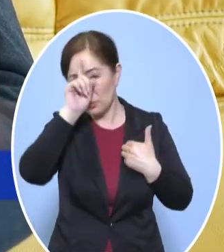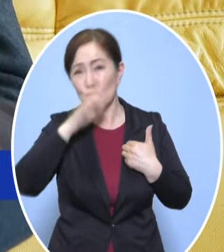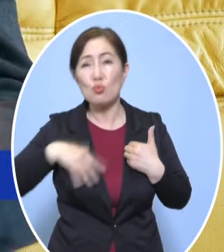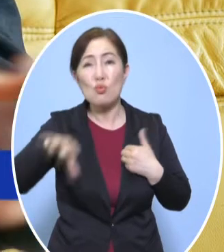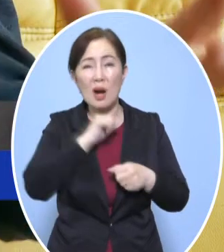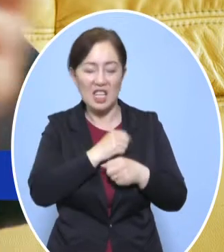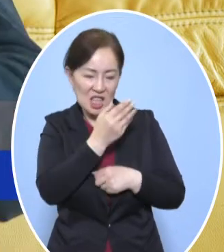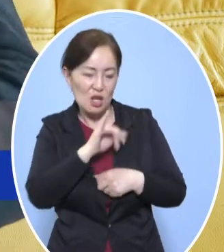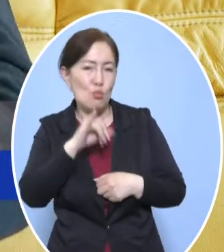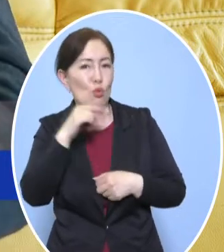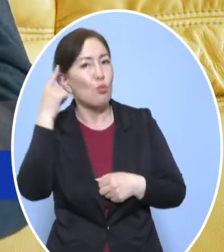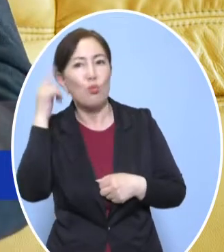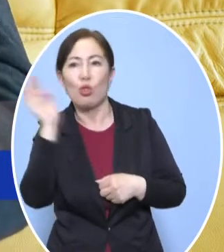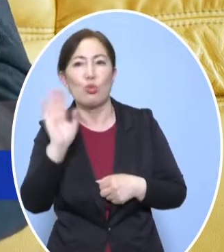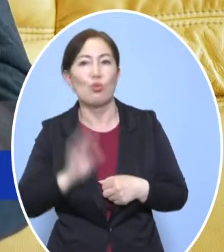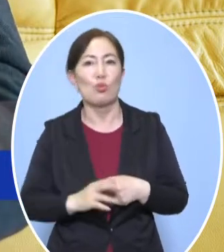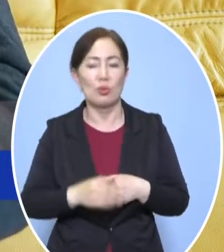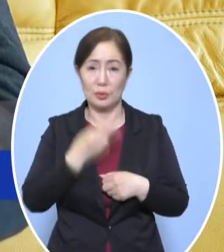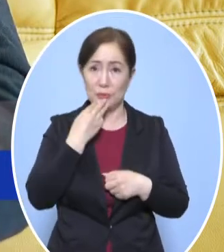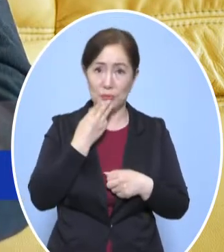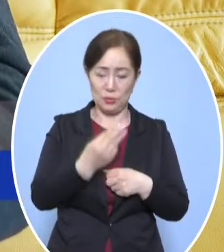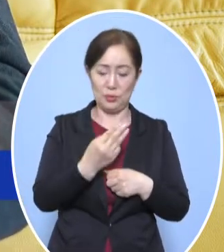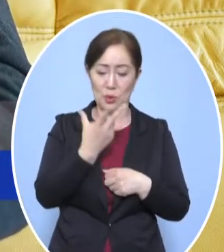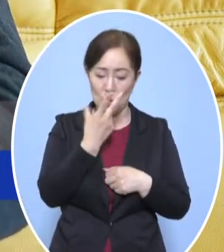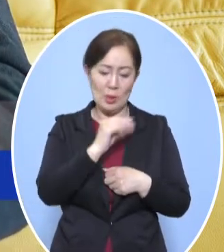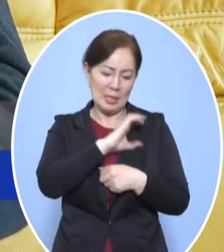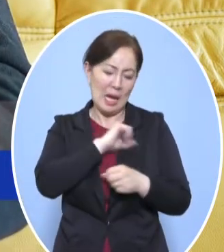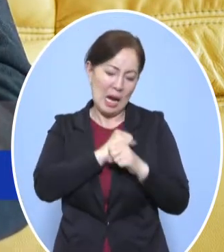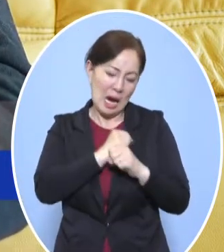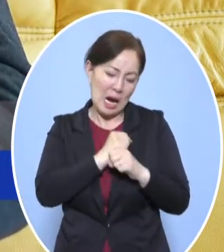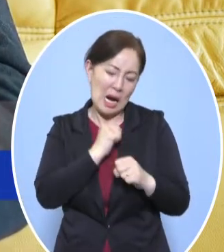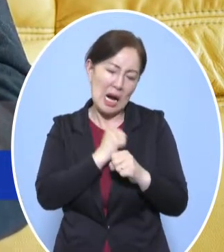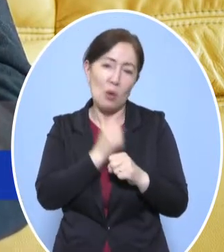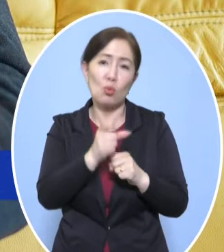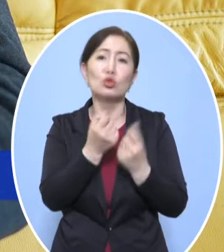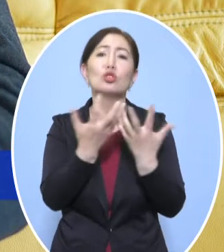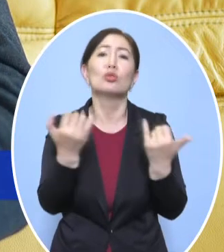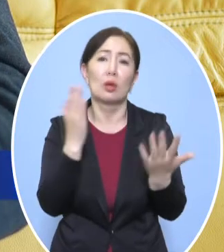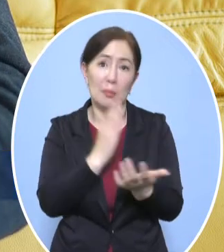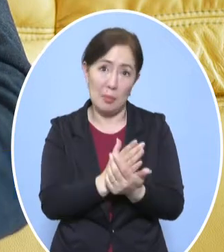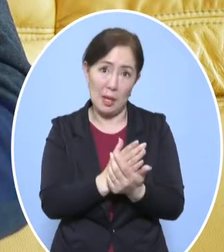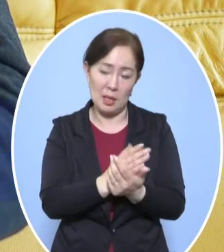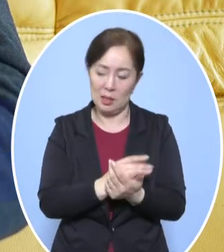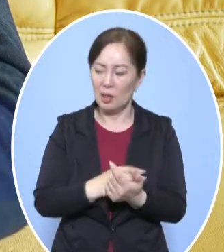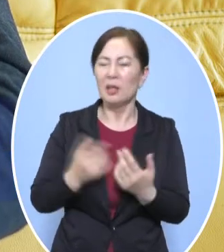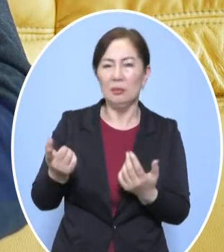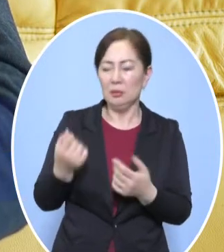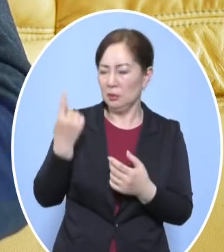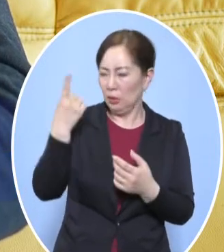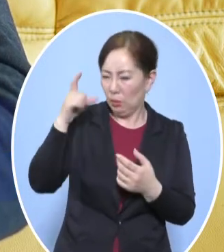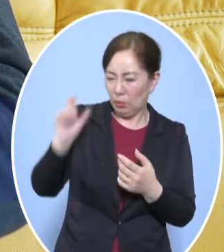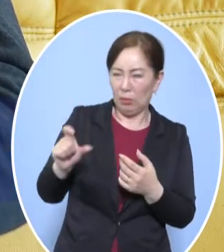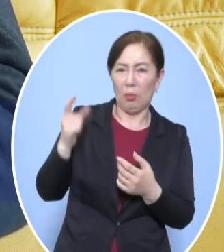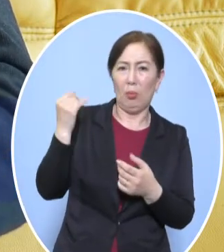эмч энэ бүх албаагчдыг би тийм гэж бодохгүй штт. Тэнд шудраг үнэн сэтгэлээс ажилладаг хүмүүс зөндөө байгаа. Гэвч